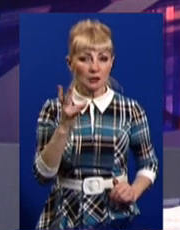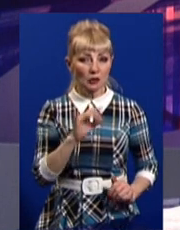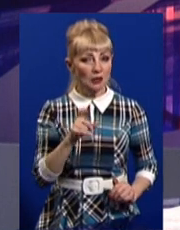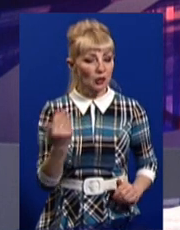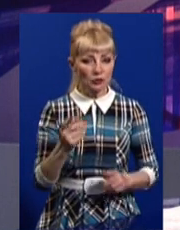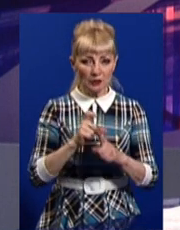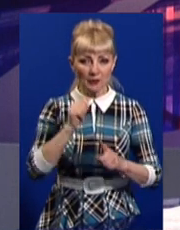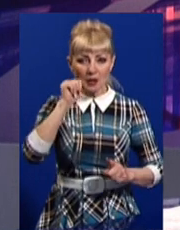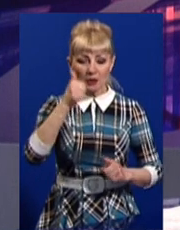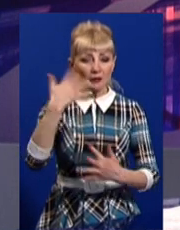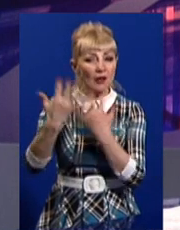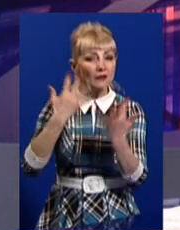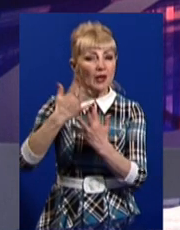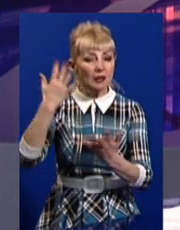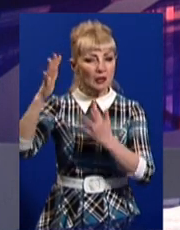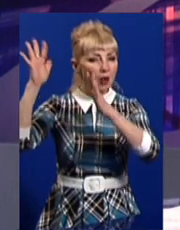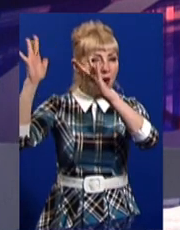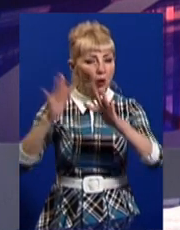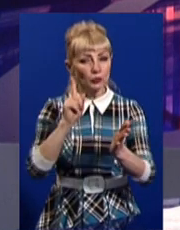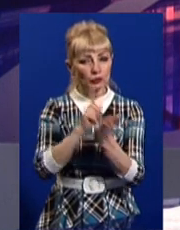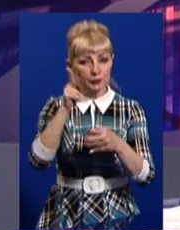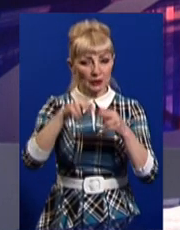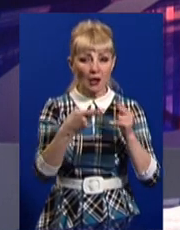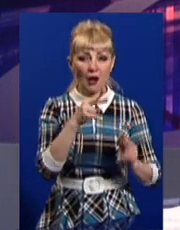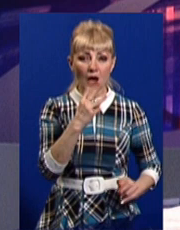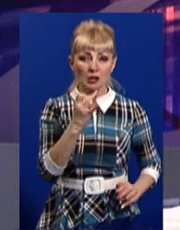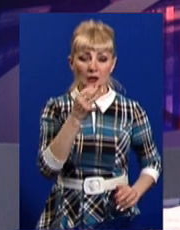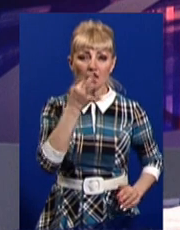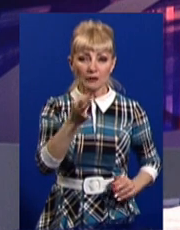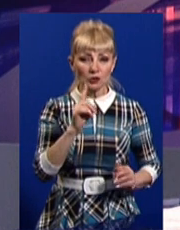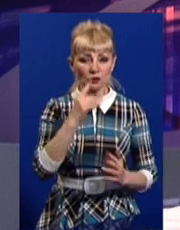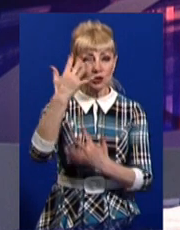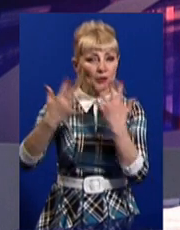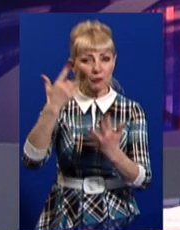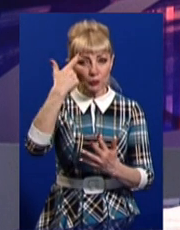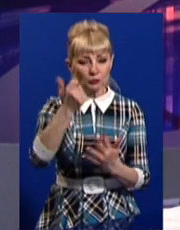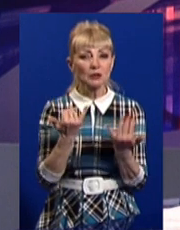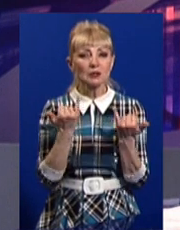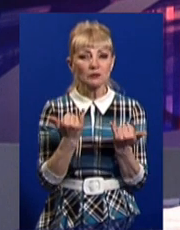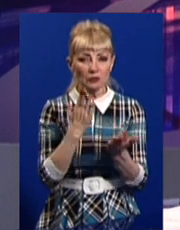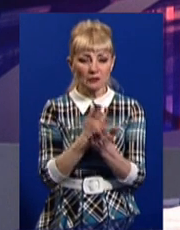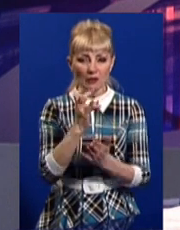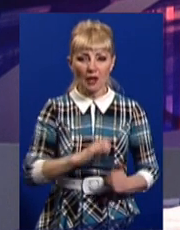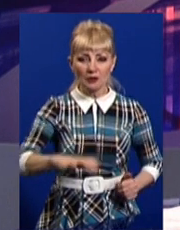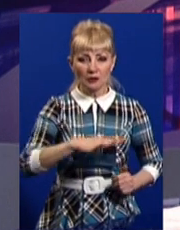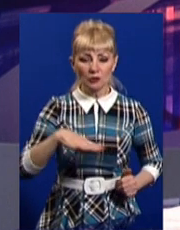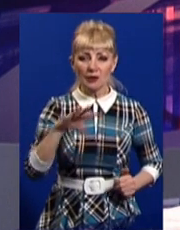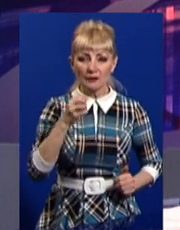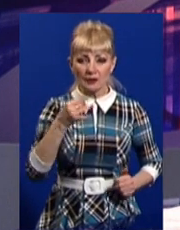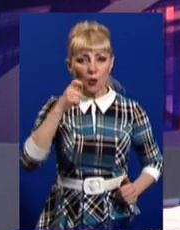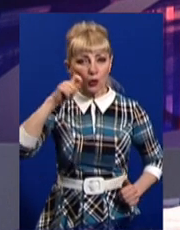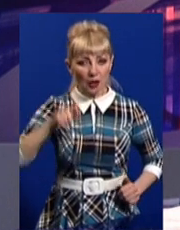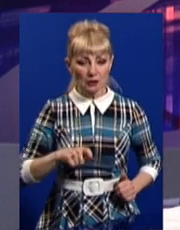За її словами, завтра вітер та опади мають припинитися. Ляшенко говорить, штормове попередження сьогодні діє на території всієї